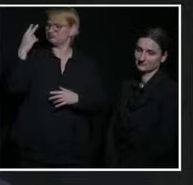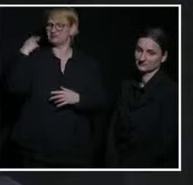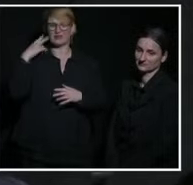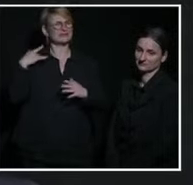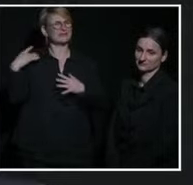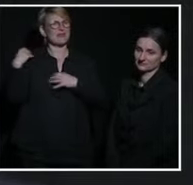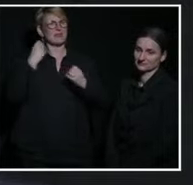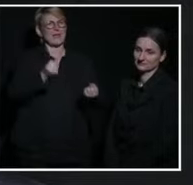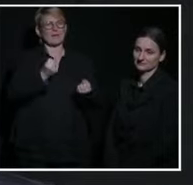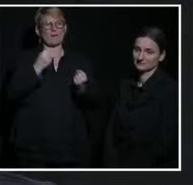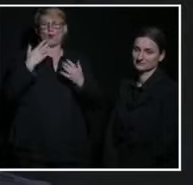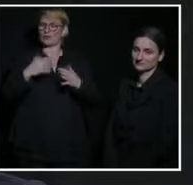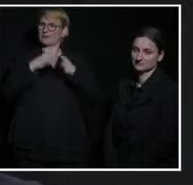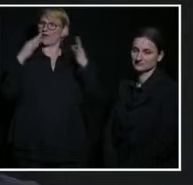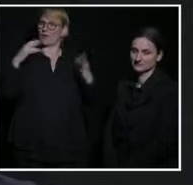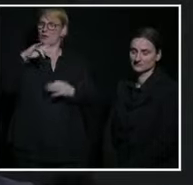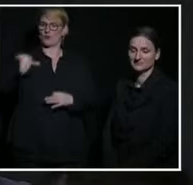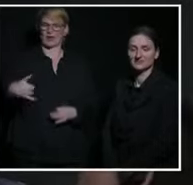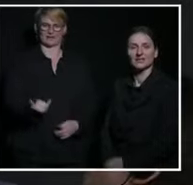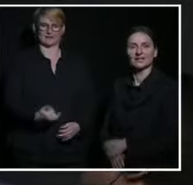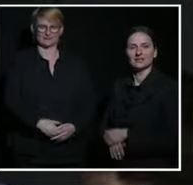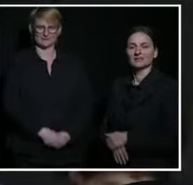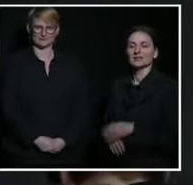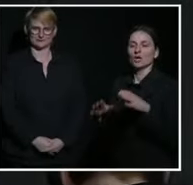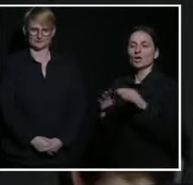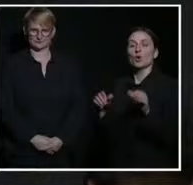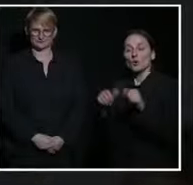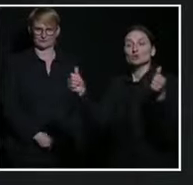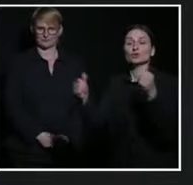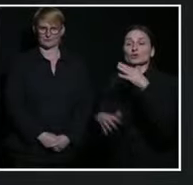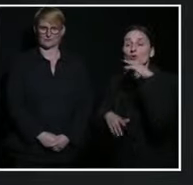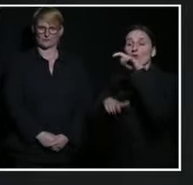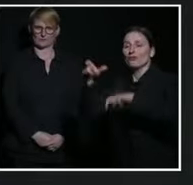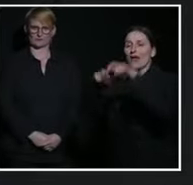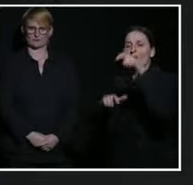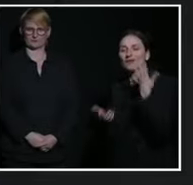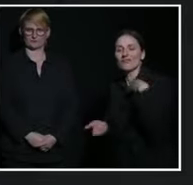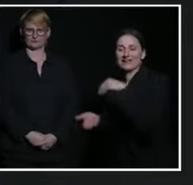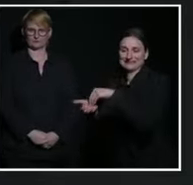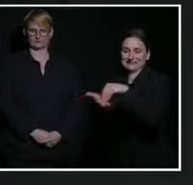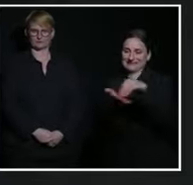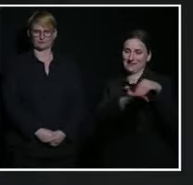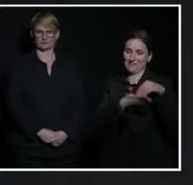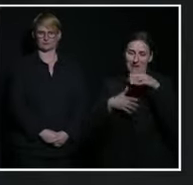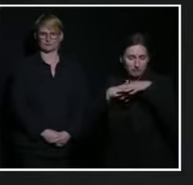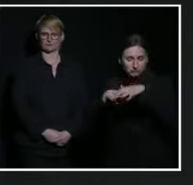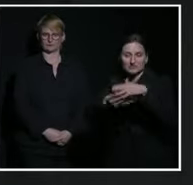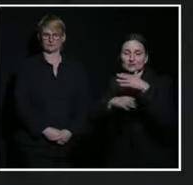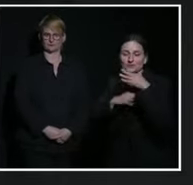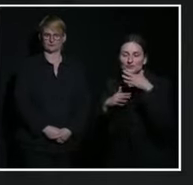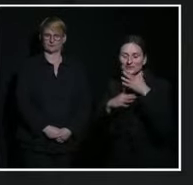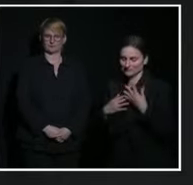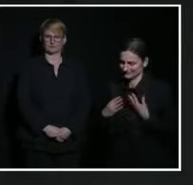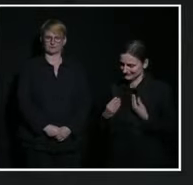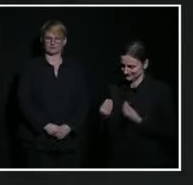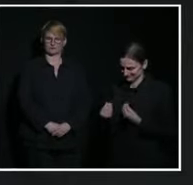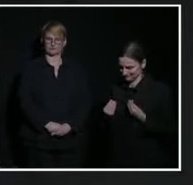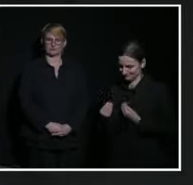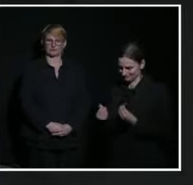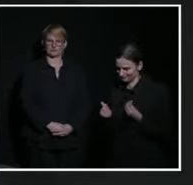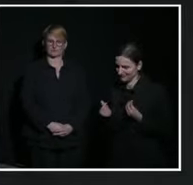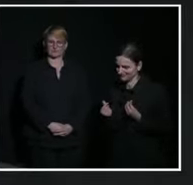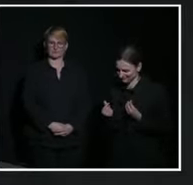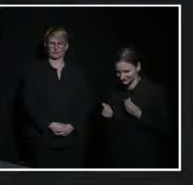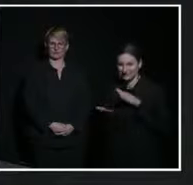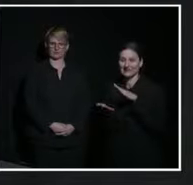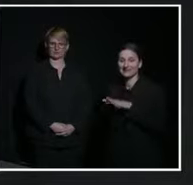mit? Eigentlich großes Glück, dass so viele Menschen teilgenommen haben. Und ich habe auch gemerkt, dass das schon aufgeht, wenn man